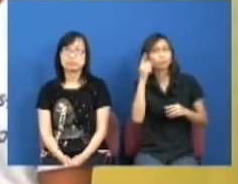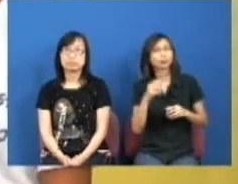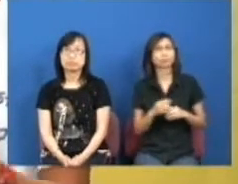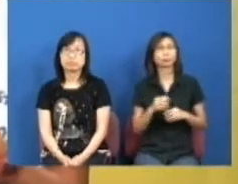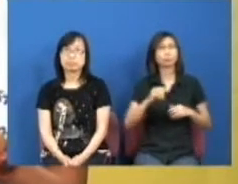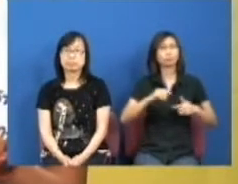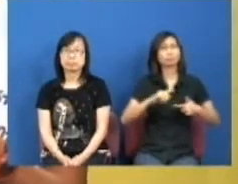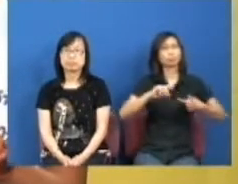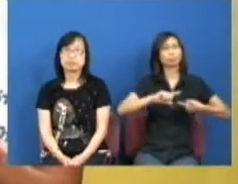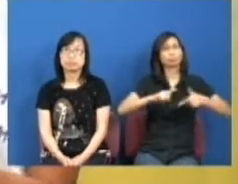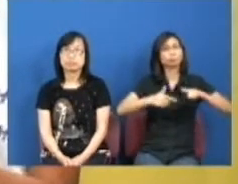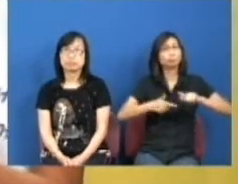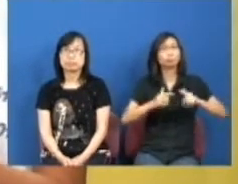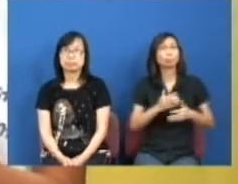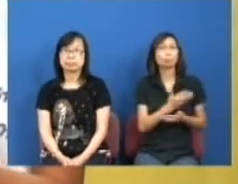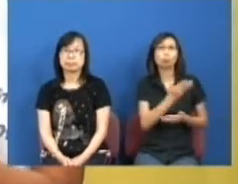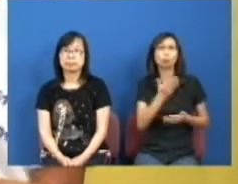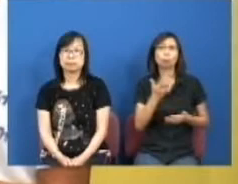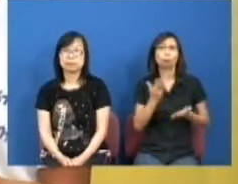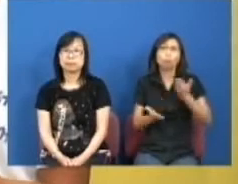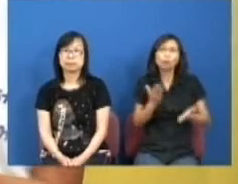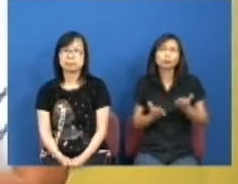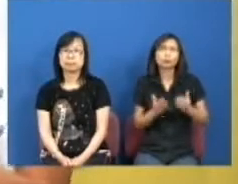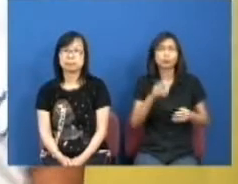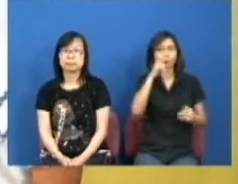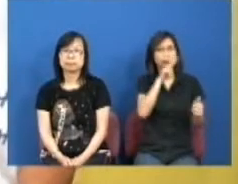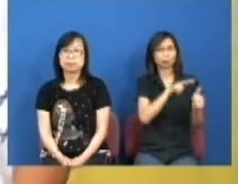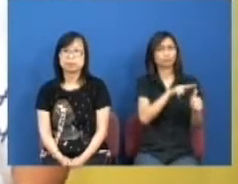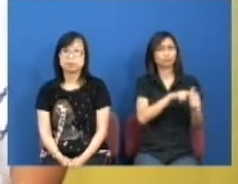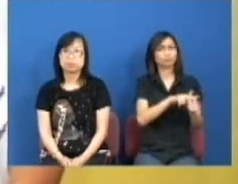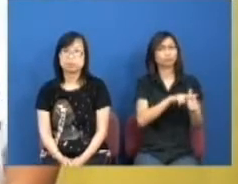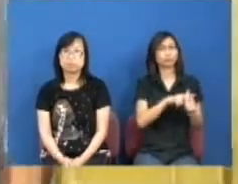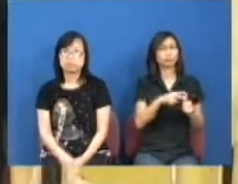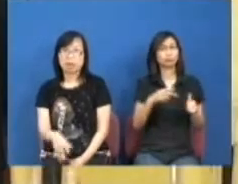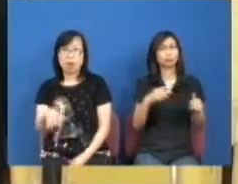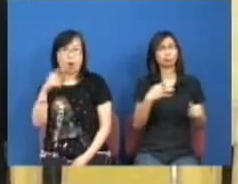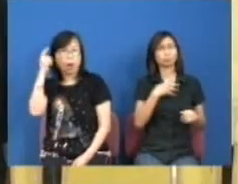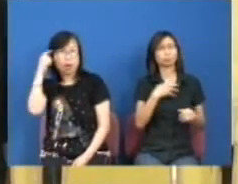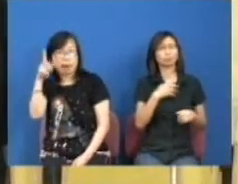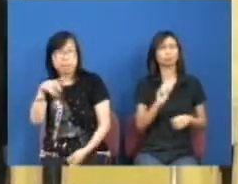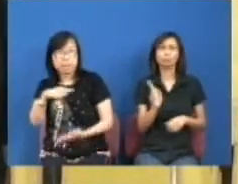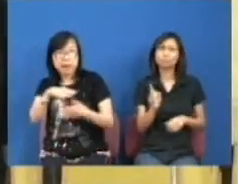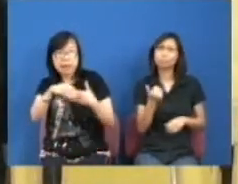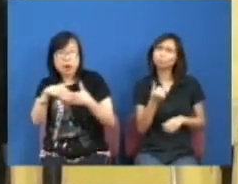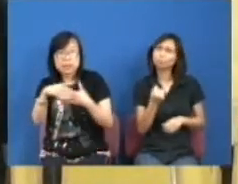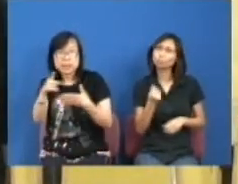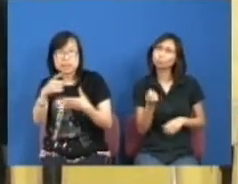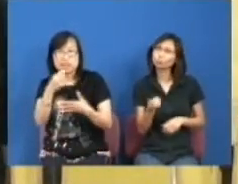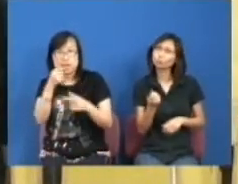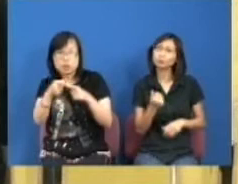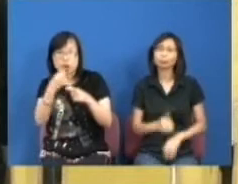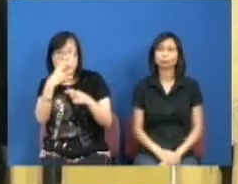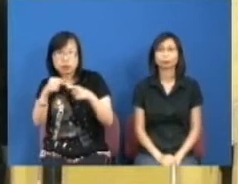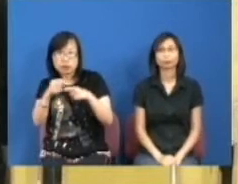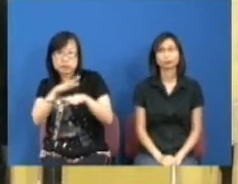態，或者某一啲即係政治經歷，令到香港人真係好易俾人統呢？ 咁我諗呢個帶出就係我哋講香港公民社會